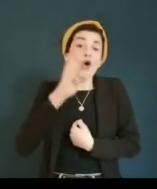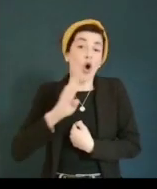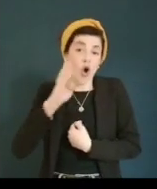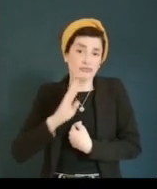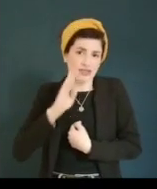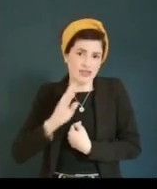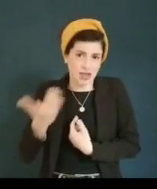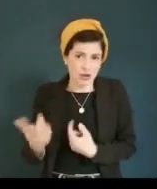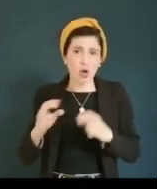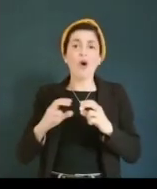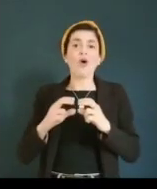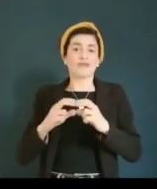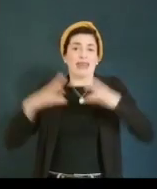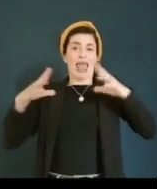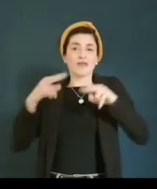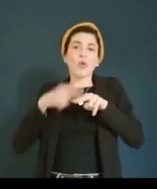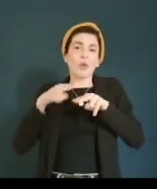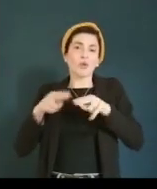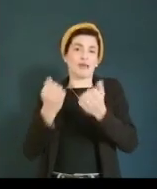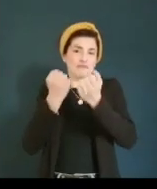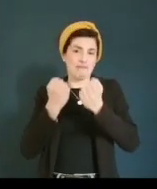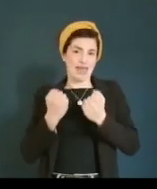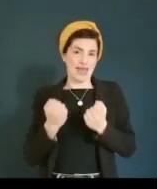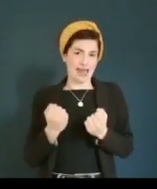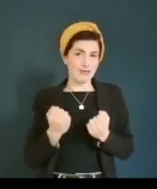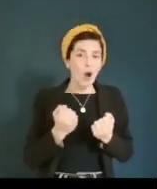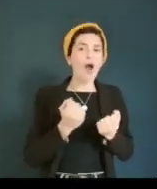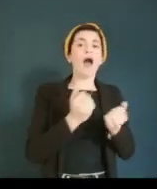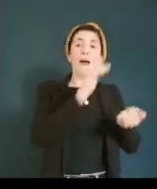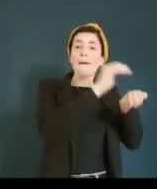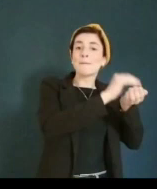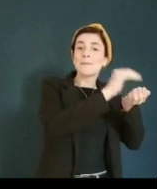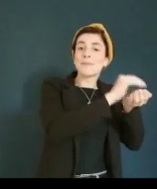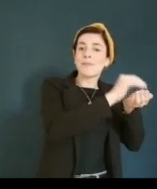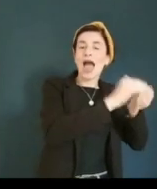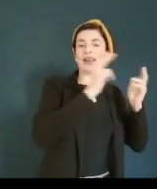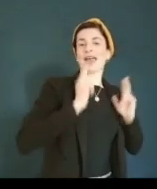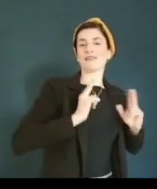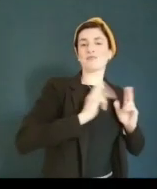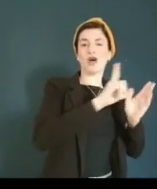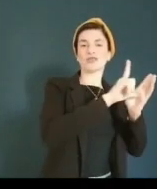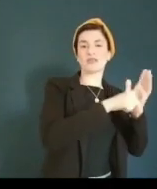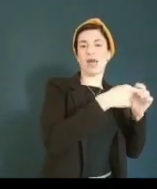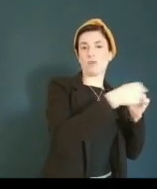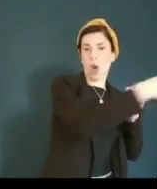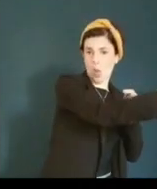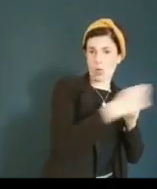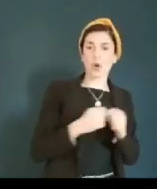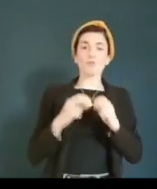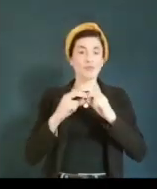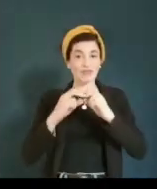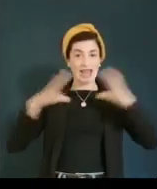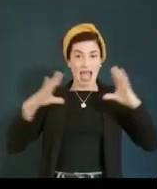di provare a diminuirla a favore di più lunghi tempi di lievitazione. Dopo aver sciolto il mio lievito,